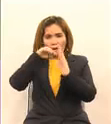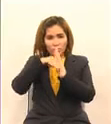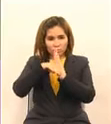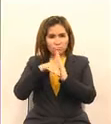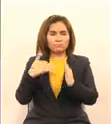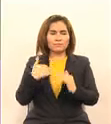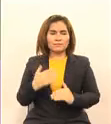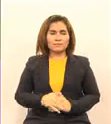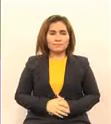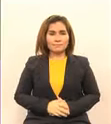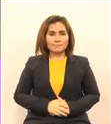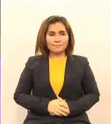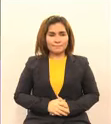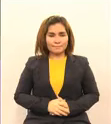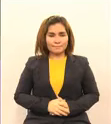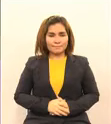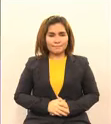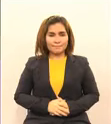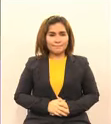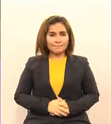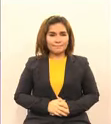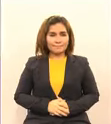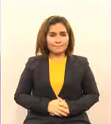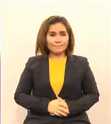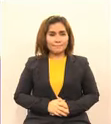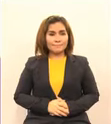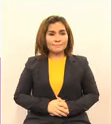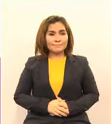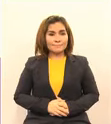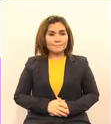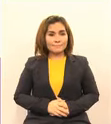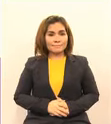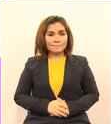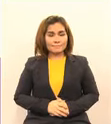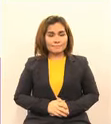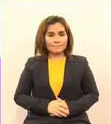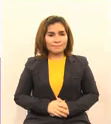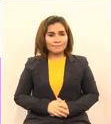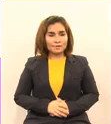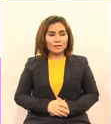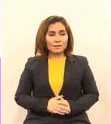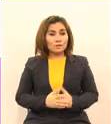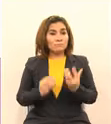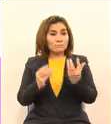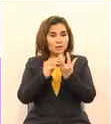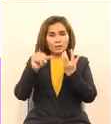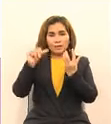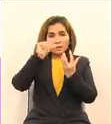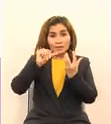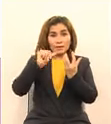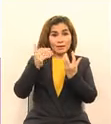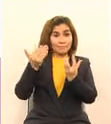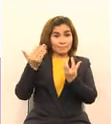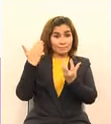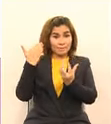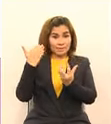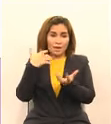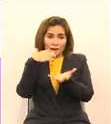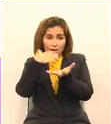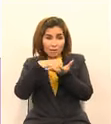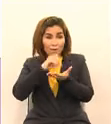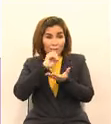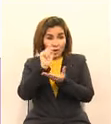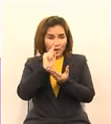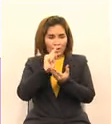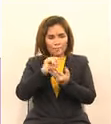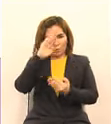ครับสไลด์ถัดไปครับในเอเชียเราเนี่ยอย่างที่ผมเรียนเมื่อกี้ส่วนใหญ่แล้วเนี่ยก็ถือว่าคงที่